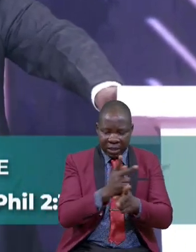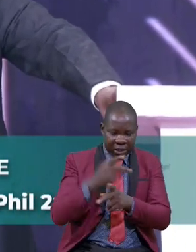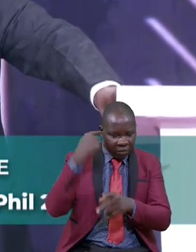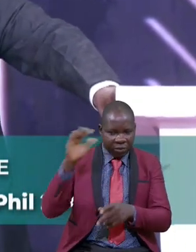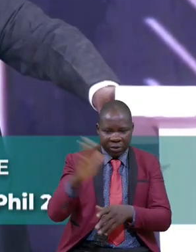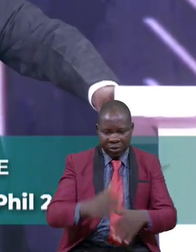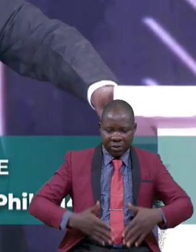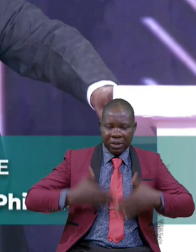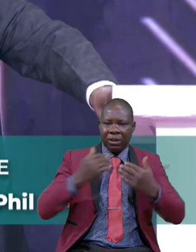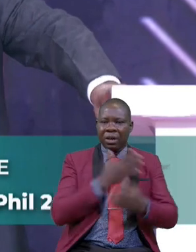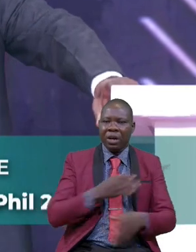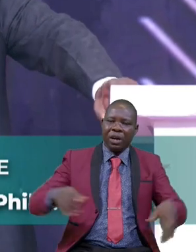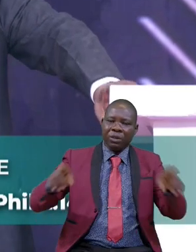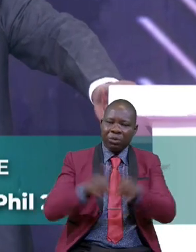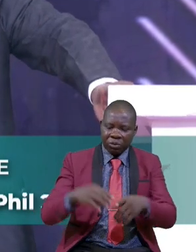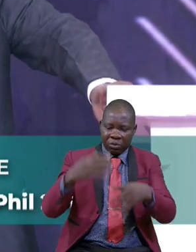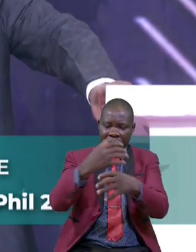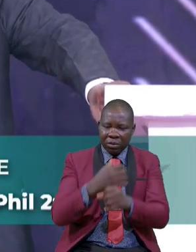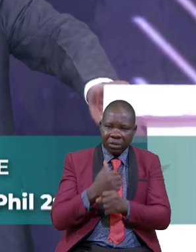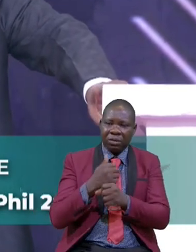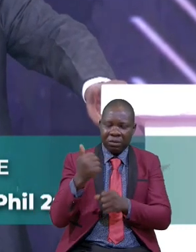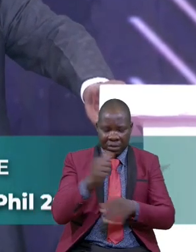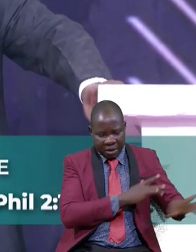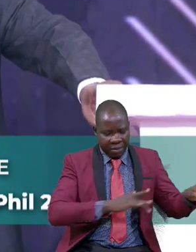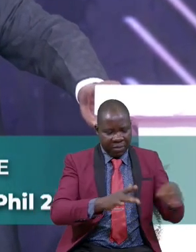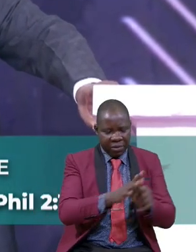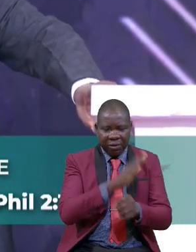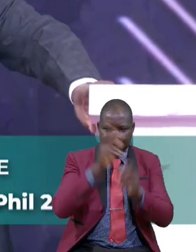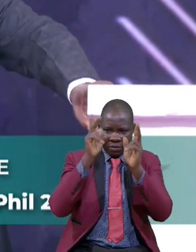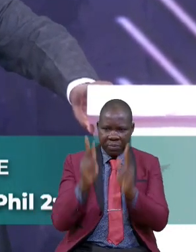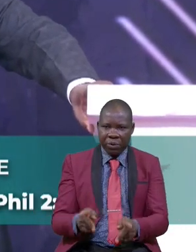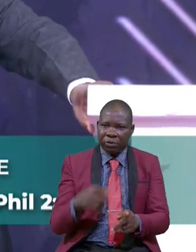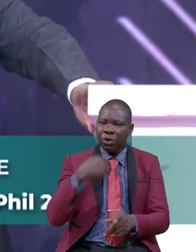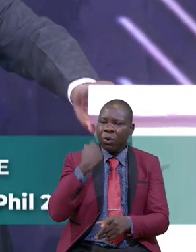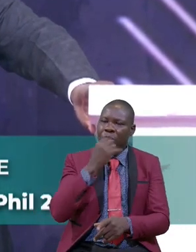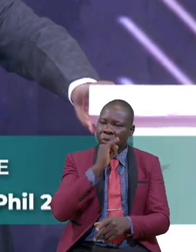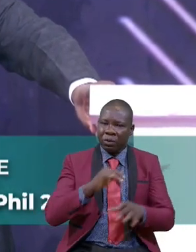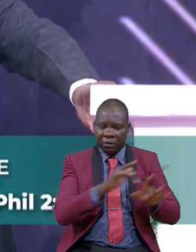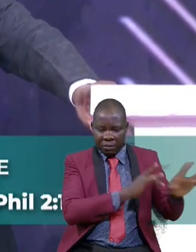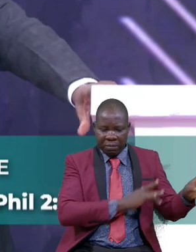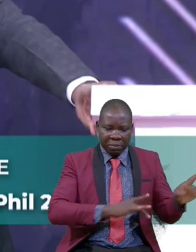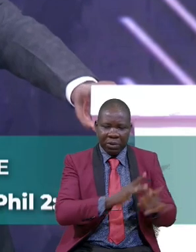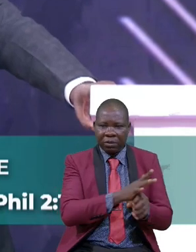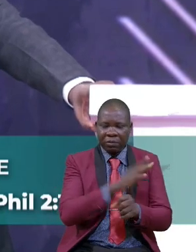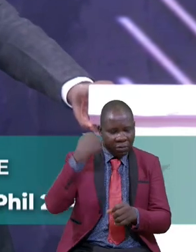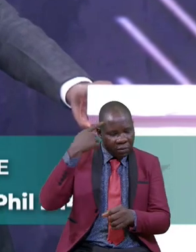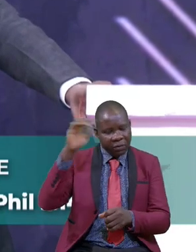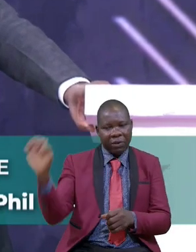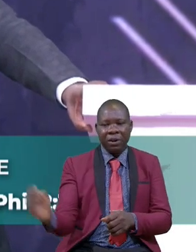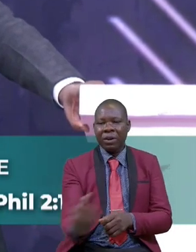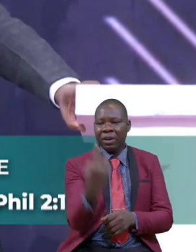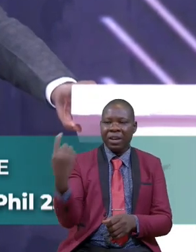également une personne compatissante, miséricordieuse et qui pour toujours